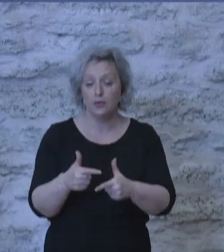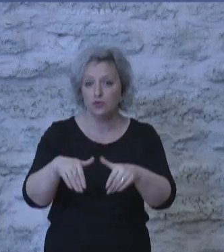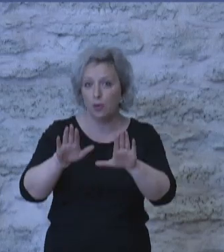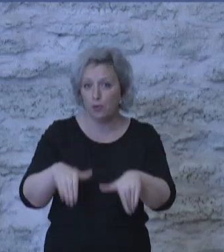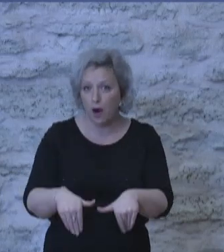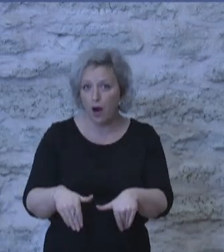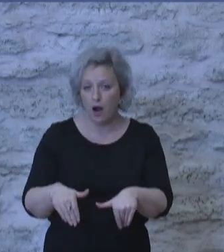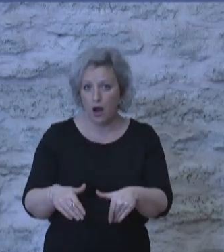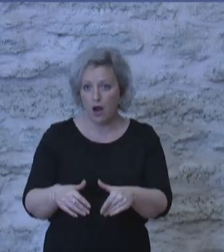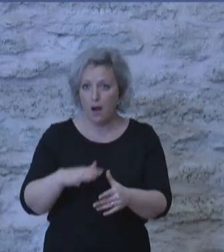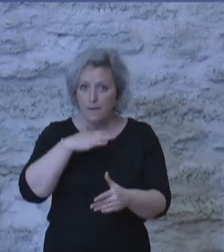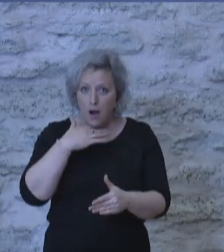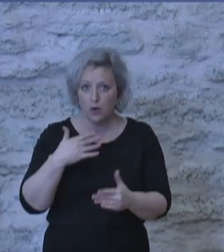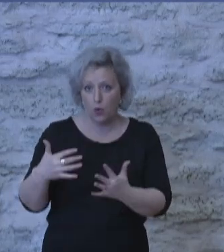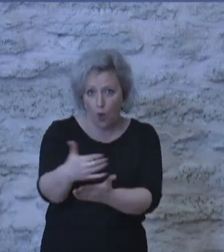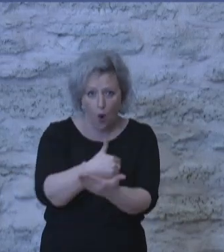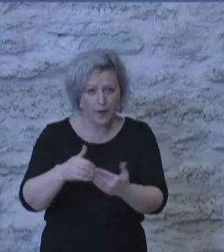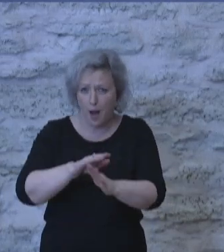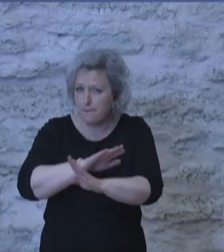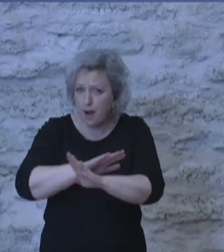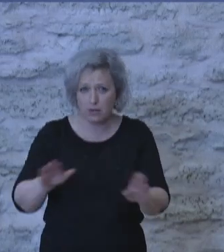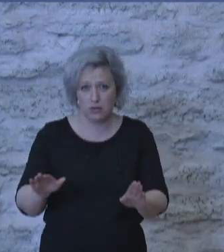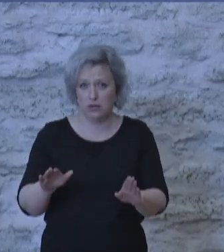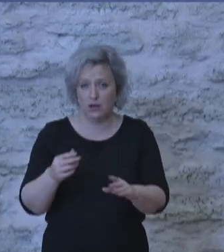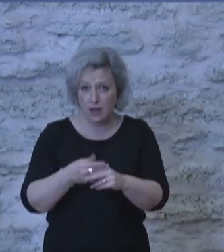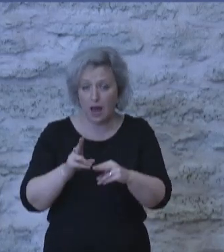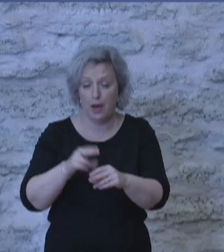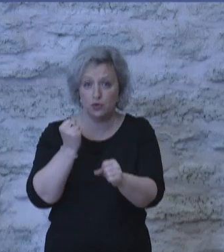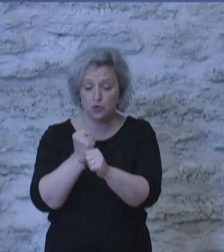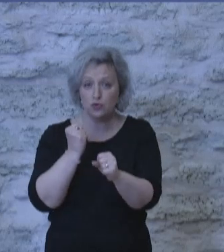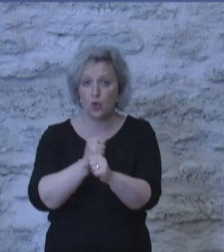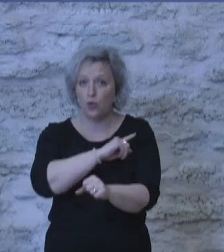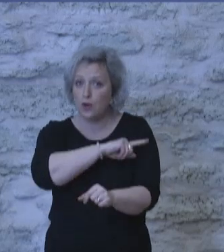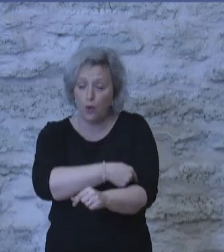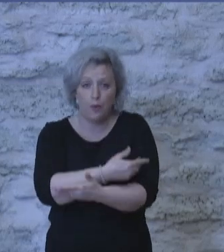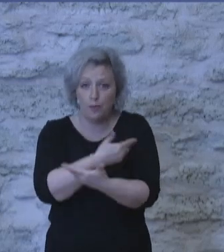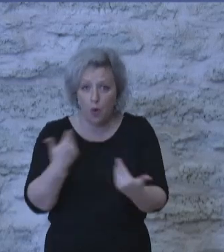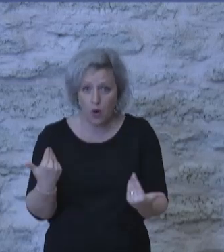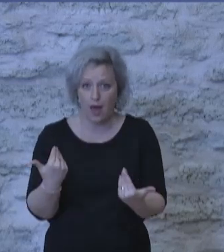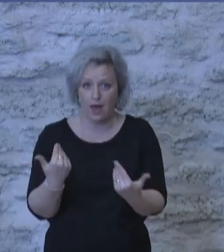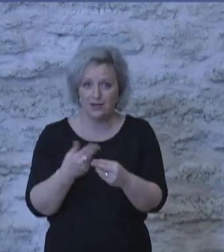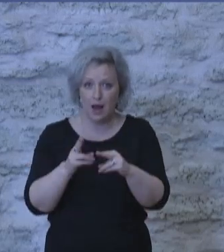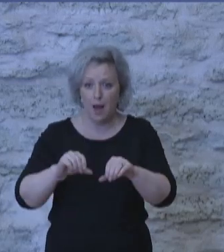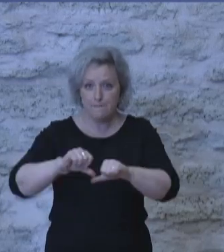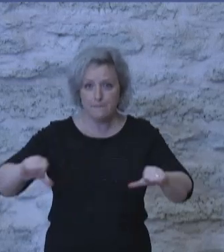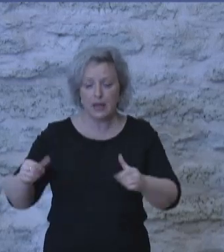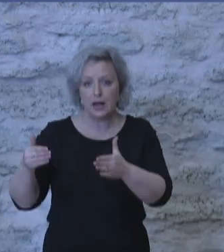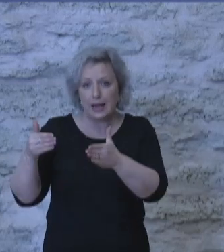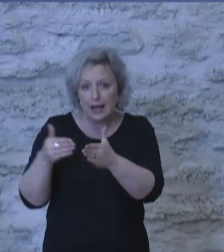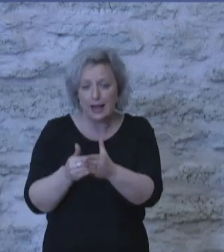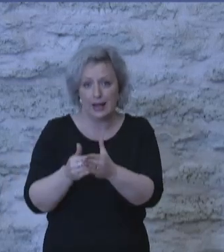jäävadki suures osas korjamata, sellepärast, et tööjõudu ei ole, sellepärast, et piirid on kinni.